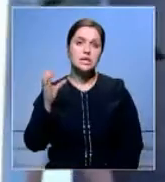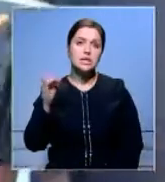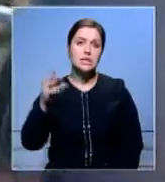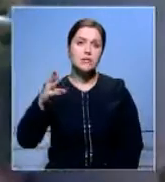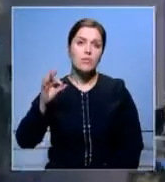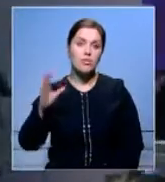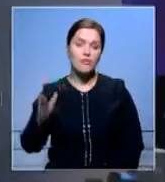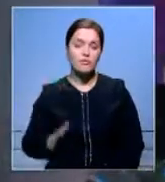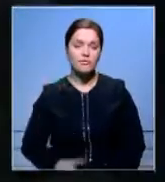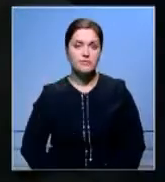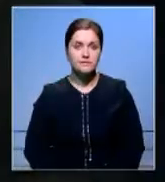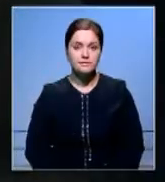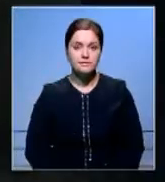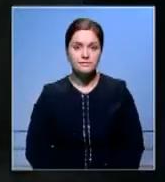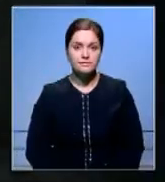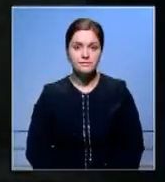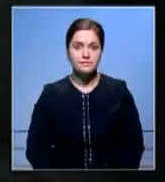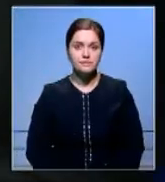Есимов.